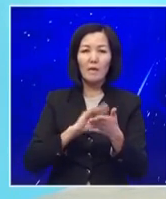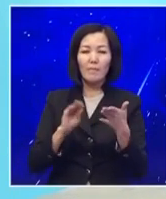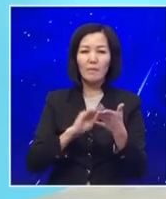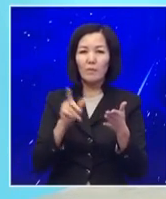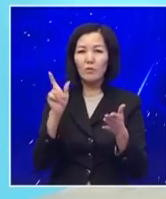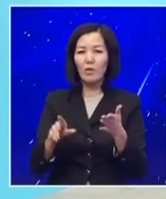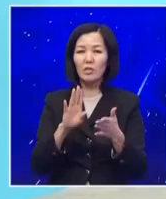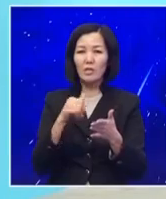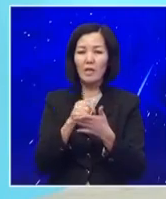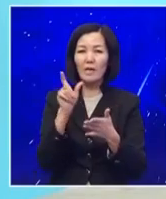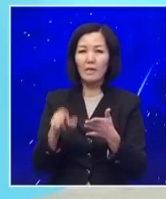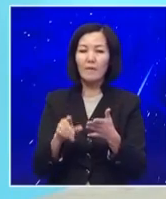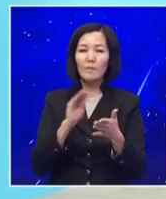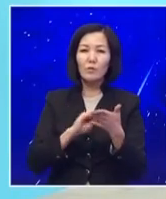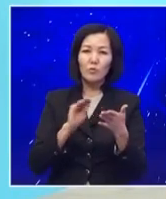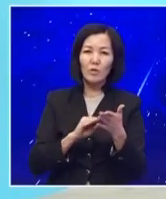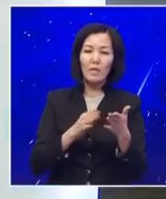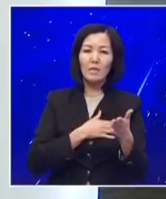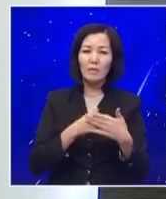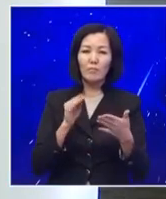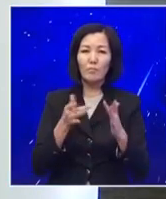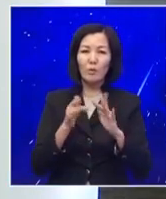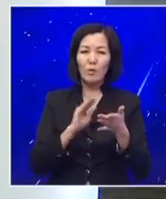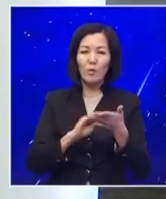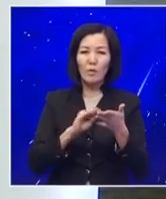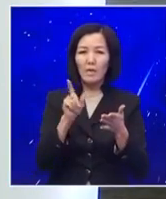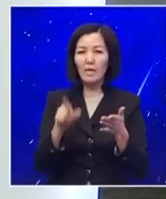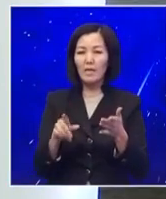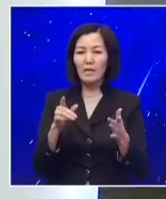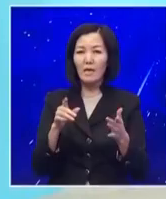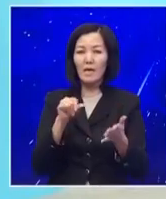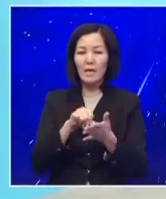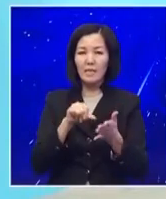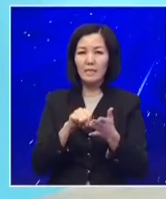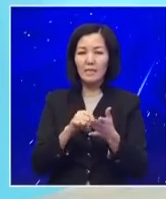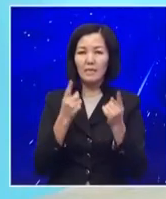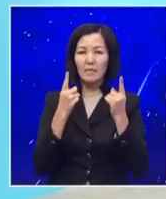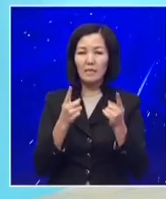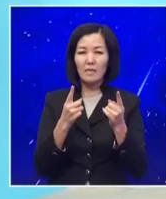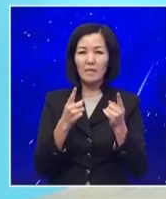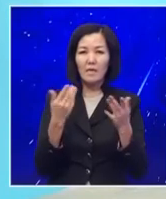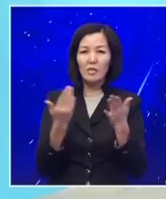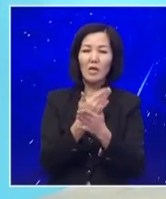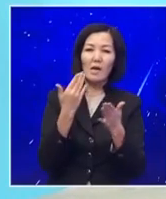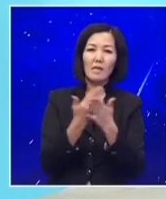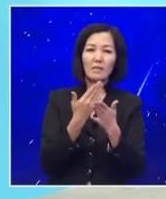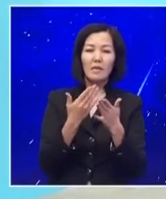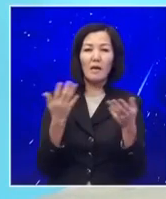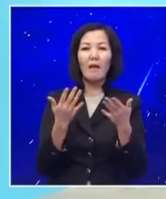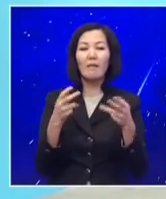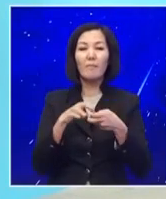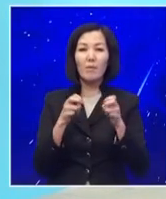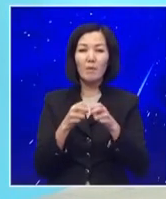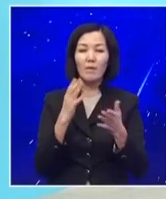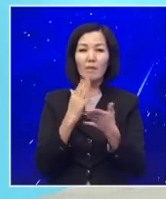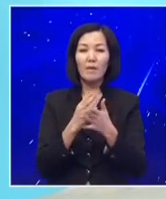хатшыларының басшылары, журналистері, блогерлары қатысты. Жалпы медиа саласында қандай да бір тың жаңалықтар бар, қандай проблемалар бар,